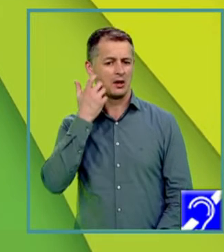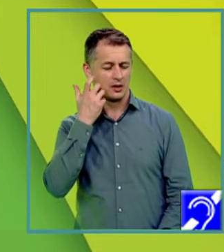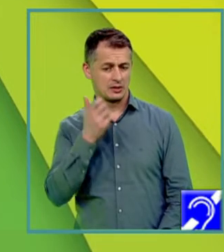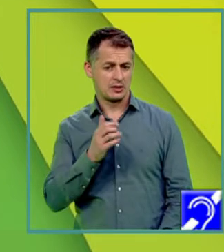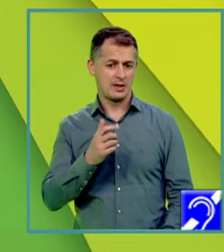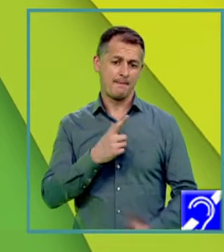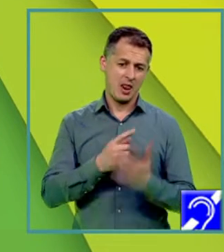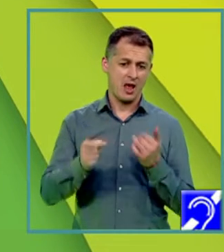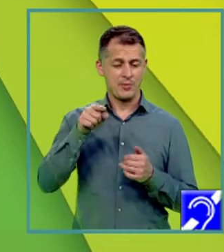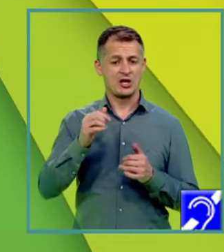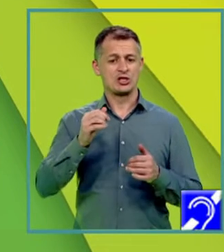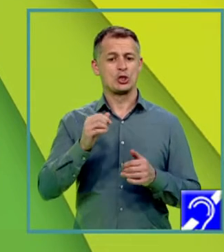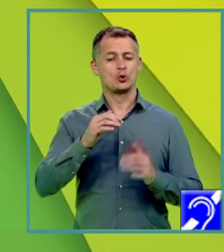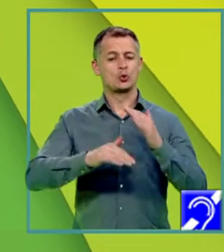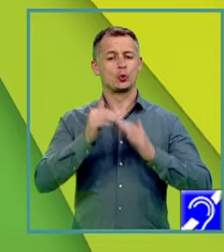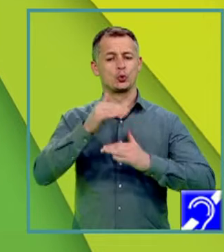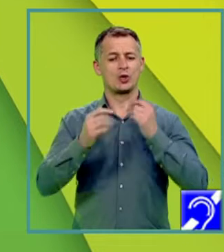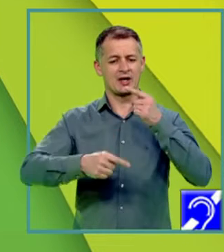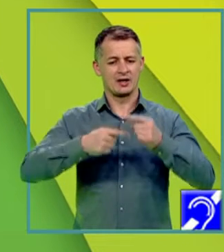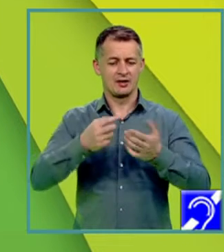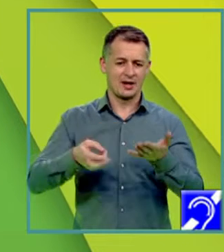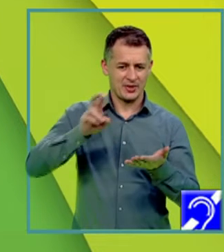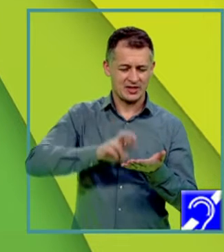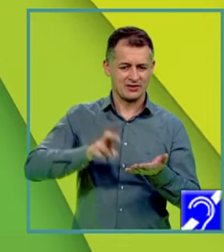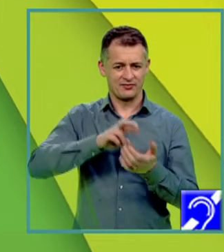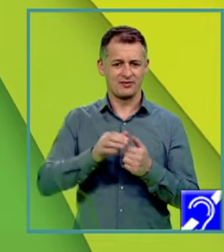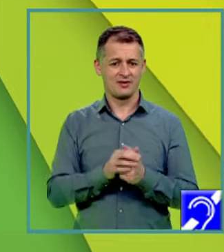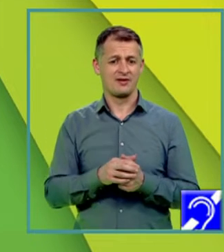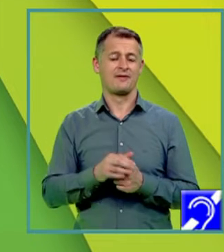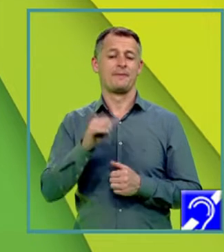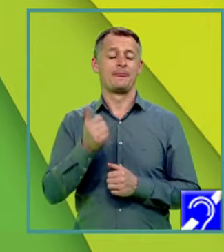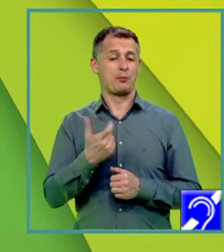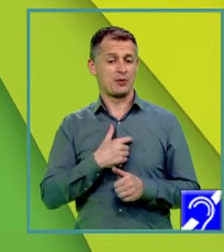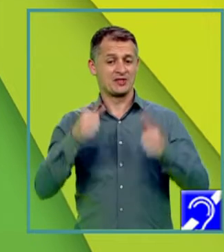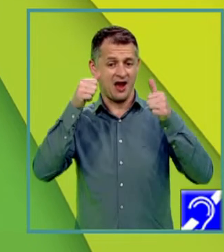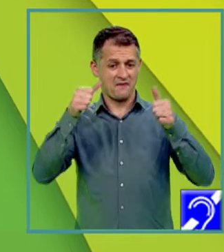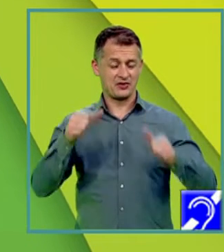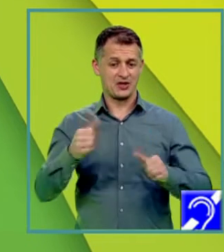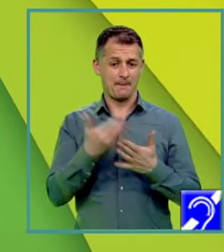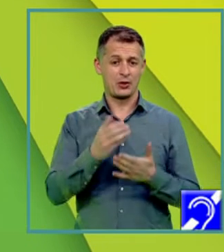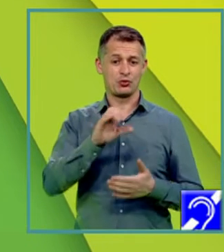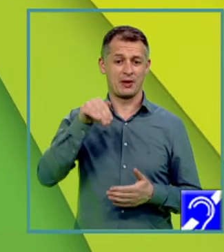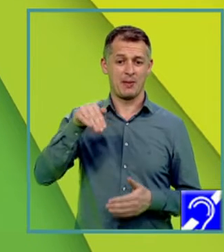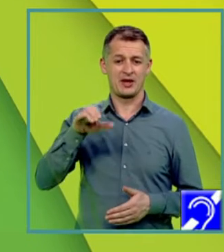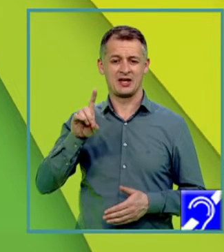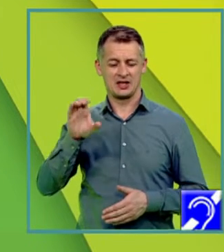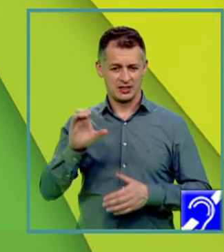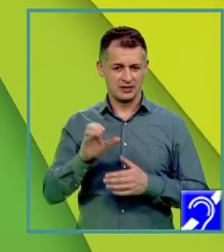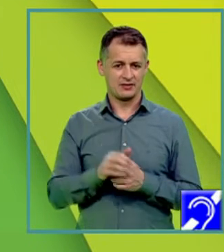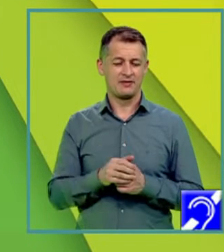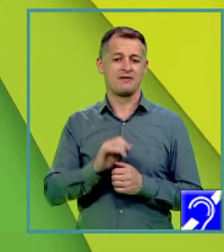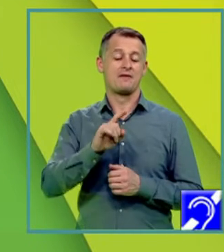iese din această structură repetitivă a va fi egal cu b și deci putem să afișăm pentru cmmdc valoarea